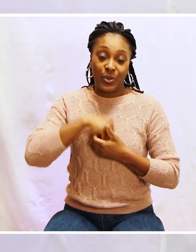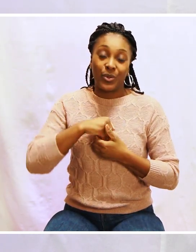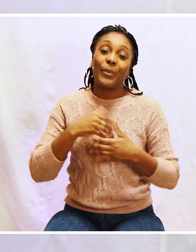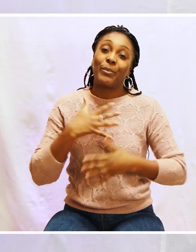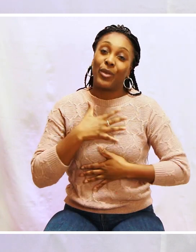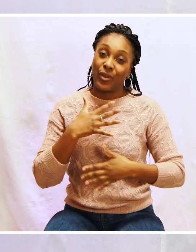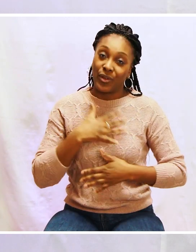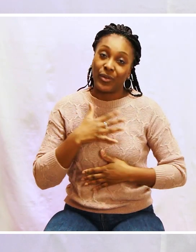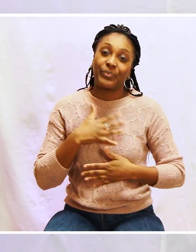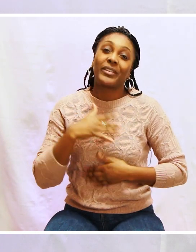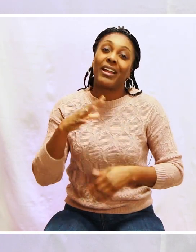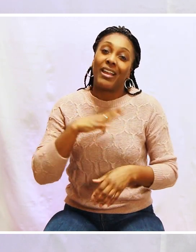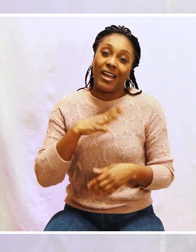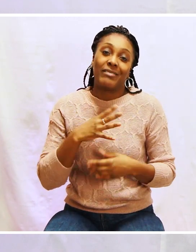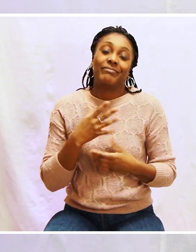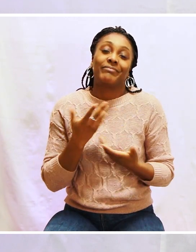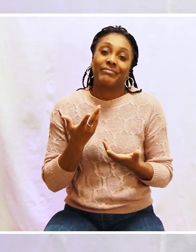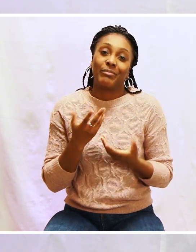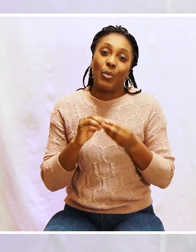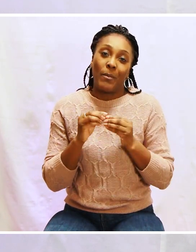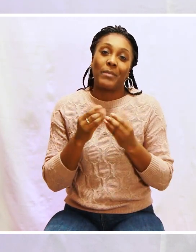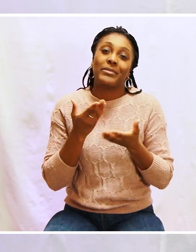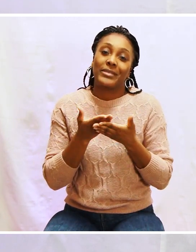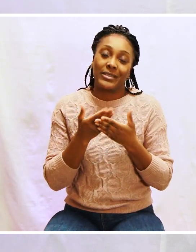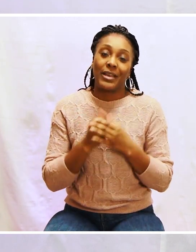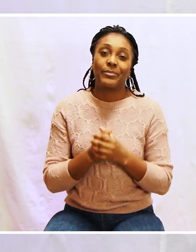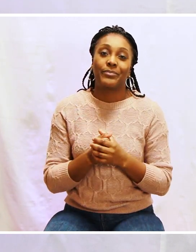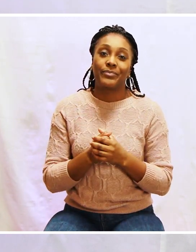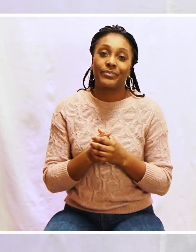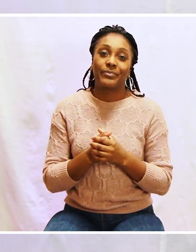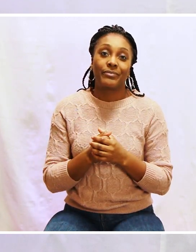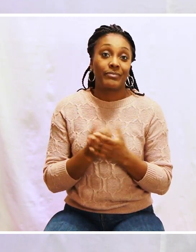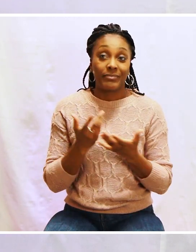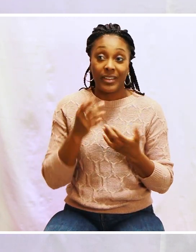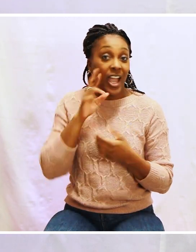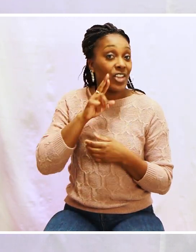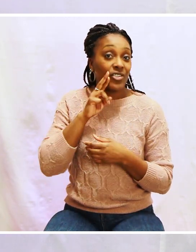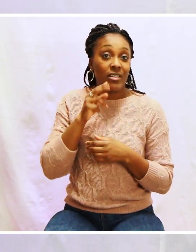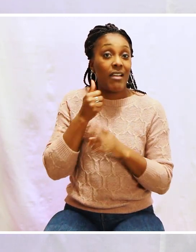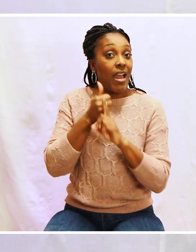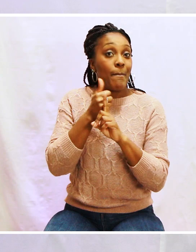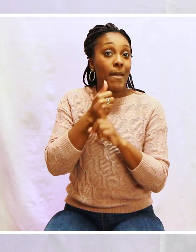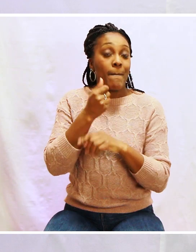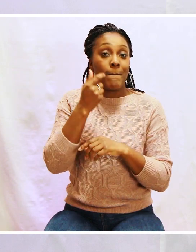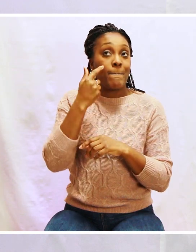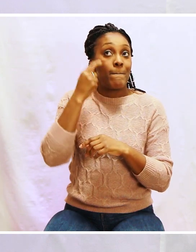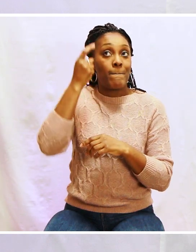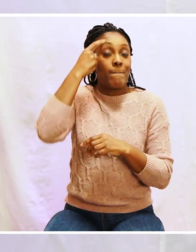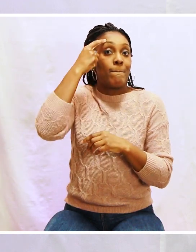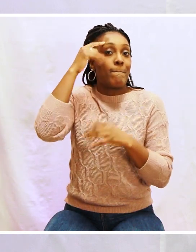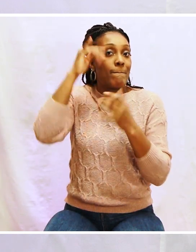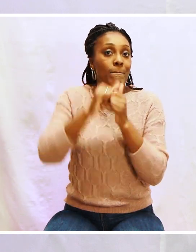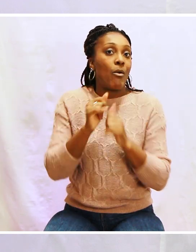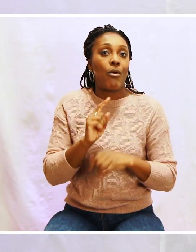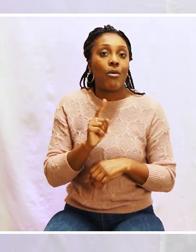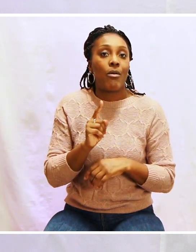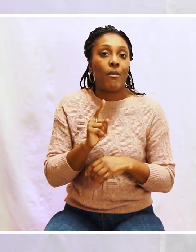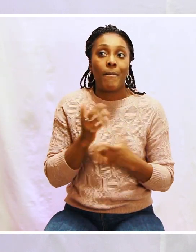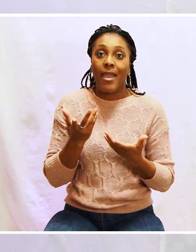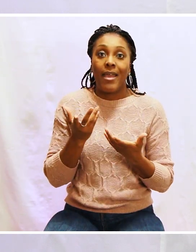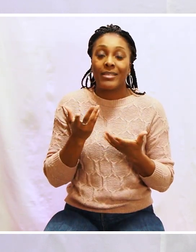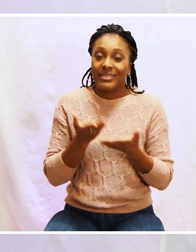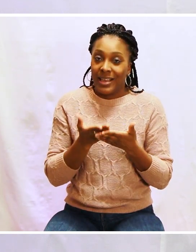peurs, et c'est ce qui est en train de la faire basculer. Elle ne s'en rend pas compte, mais elle l'exprime. La Bible déclare bien que